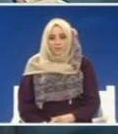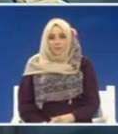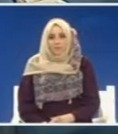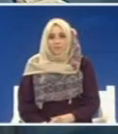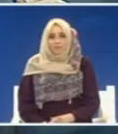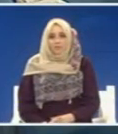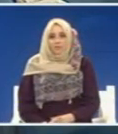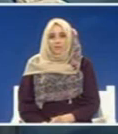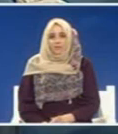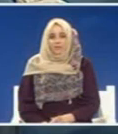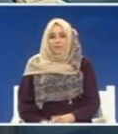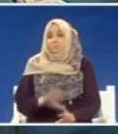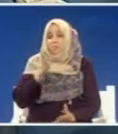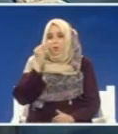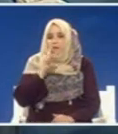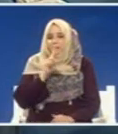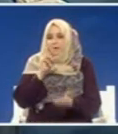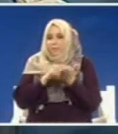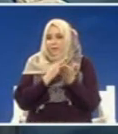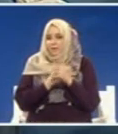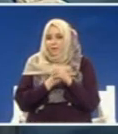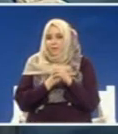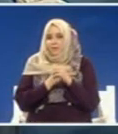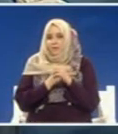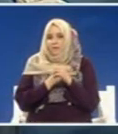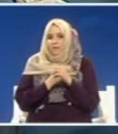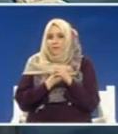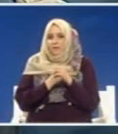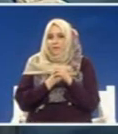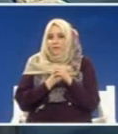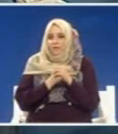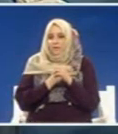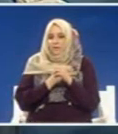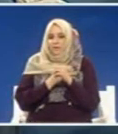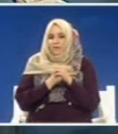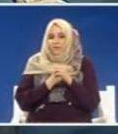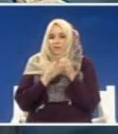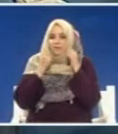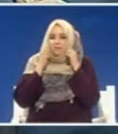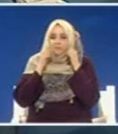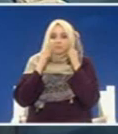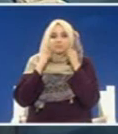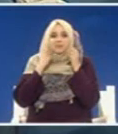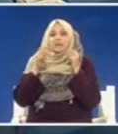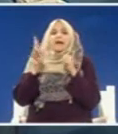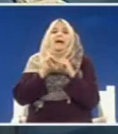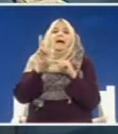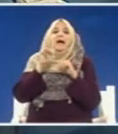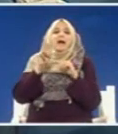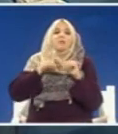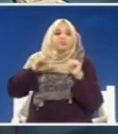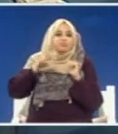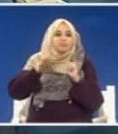نروحش. كيف؟ ساعات نروح للجامع وما نروحلوش خلاص ساعات نروح له قطرات خلاص مش هي